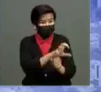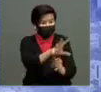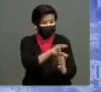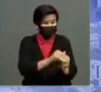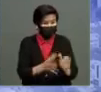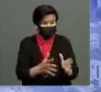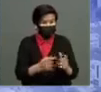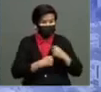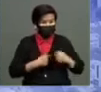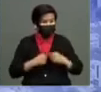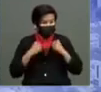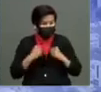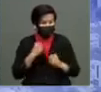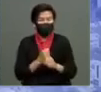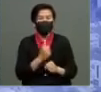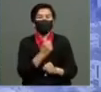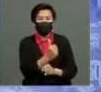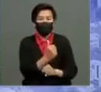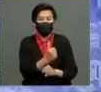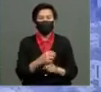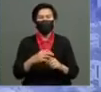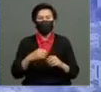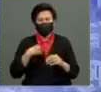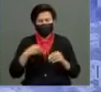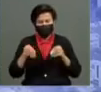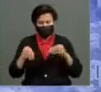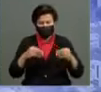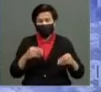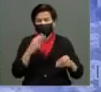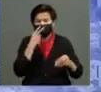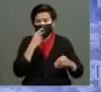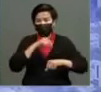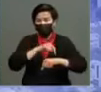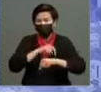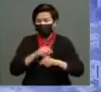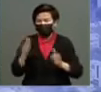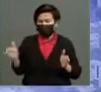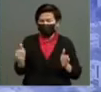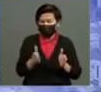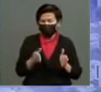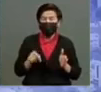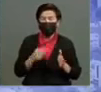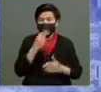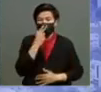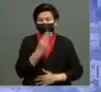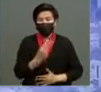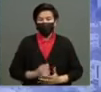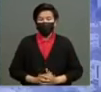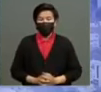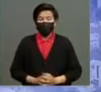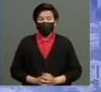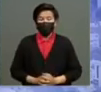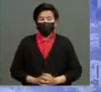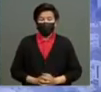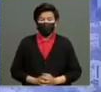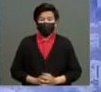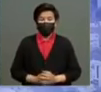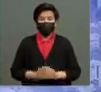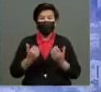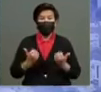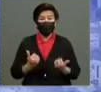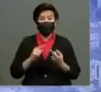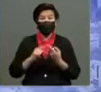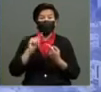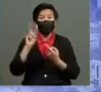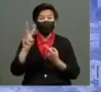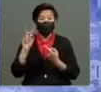ได้อันนี้ก็ผ่อนคลายก็จะเกิดขึ้นโดยเร็วอันที่สองครับอันนี้ก็ตรงกันทาง